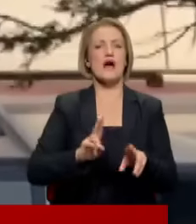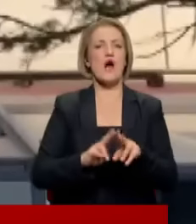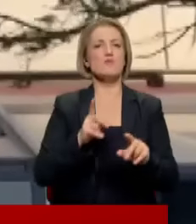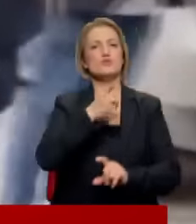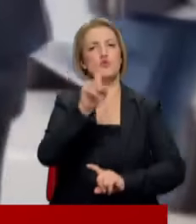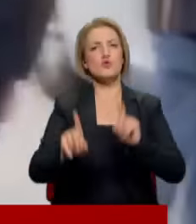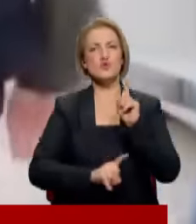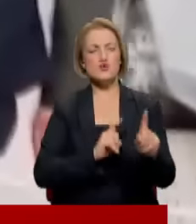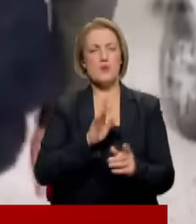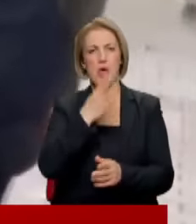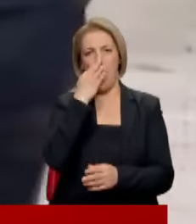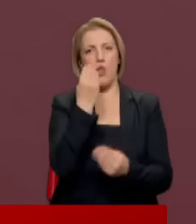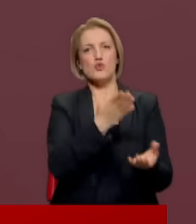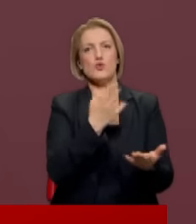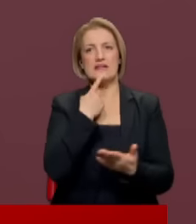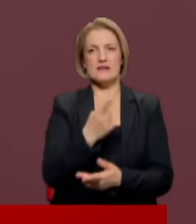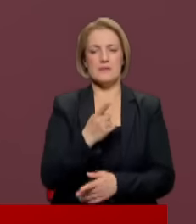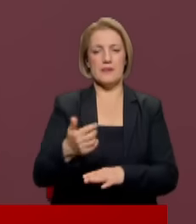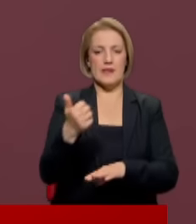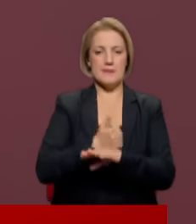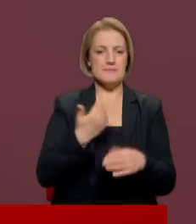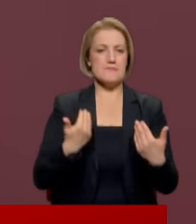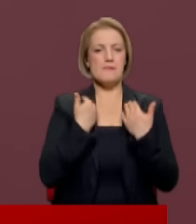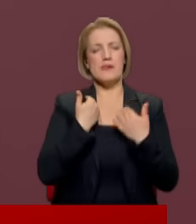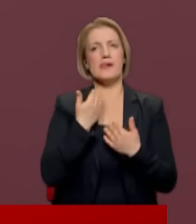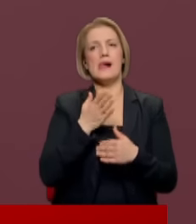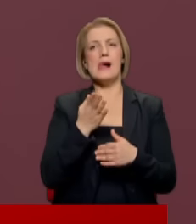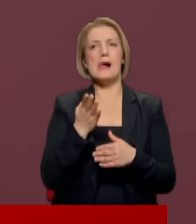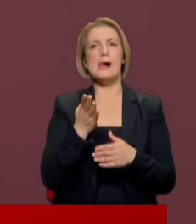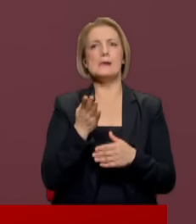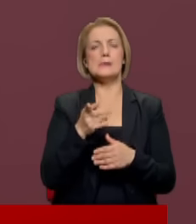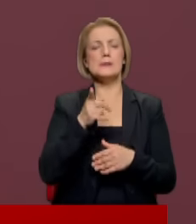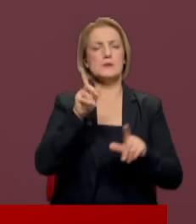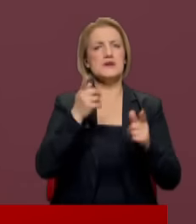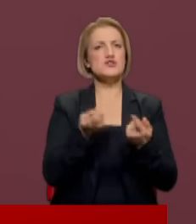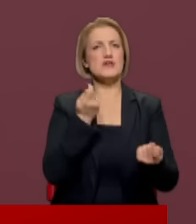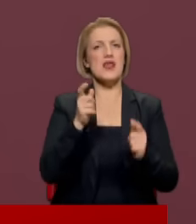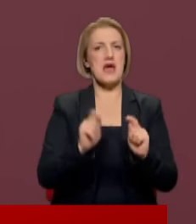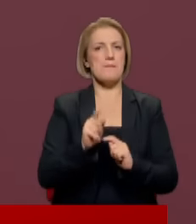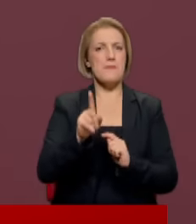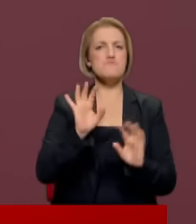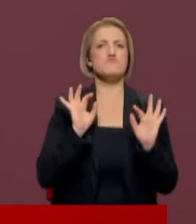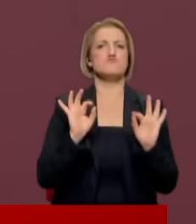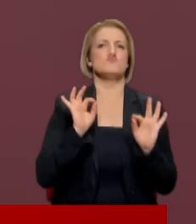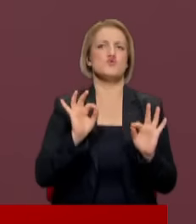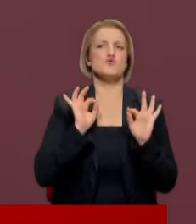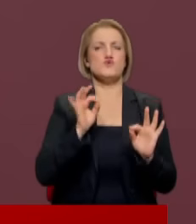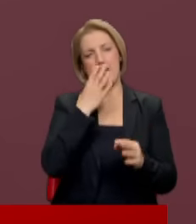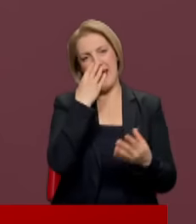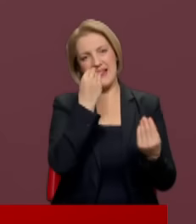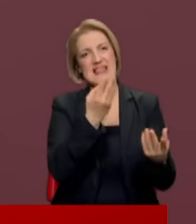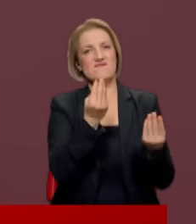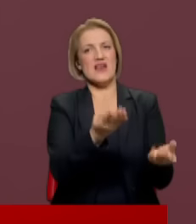soruşturmasının ödülü dedi muhalefet iktidarın hukuk dışı e İcraatlarını yerine getirenler muhakkak ödüllendiriliyor